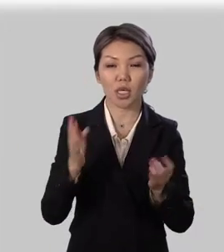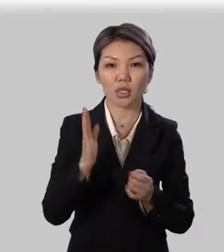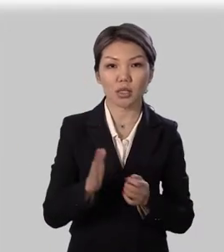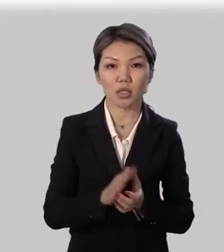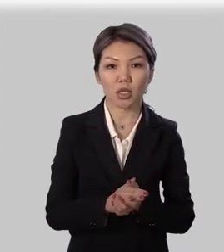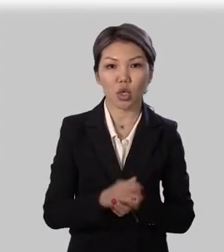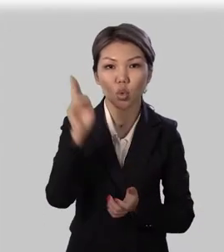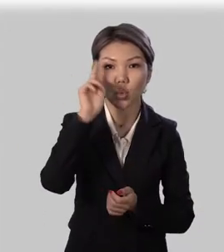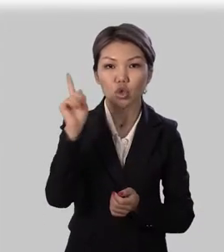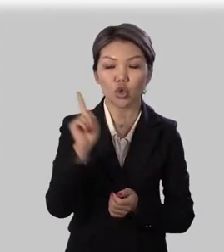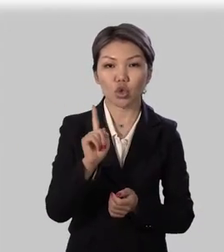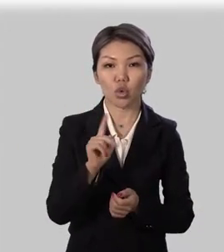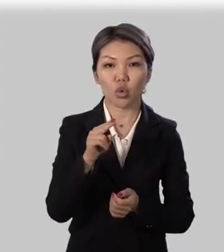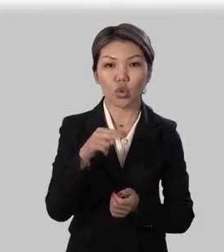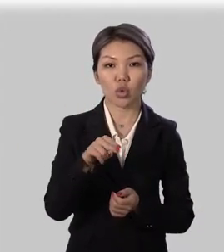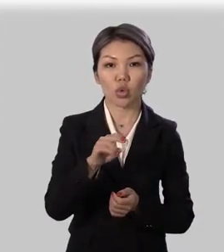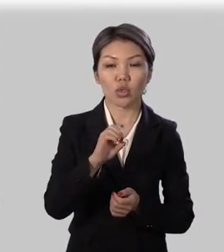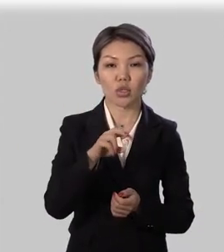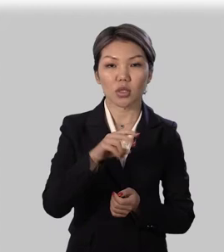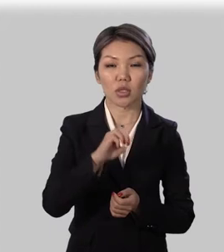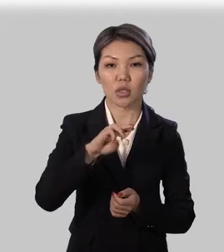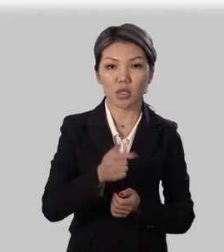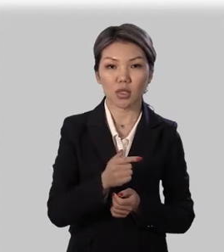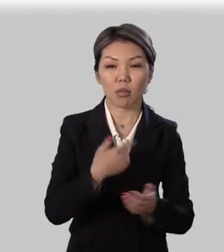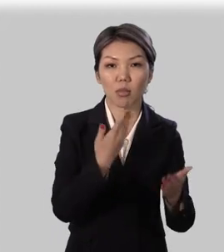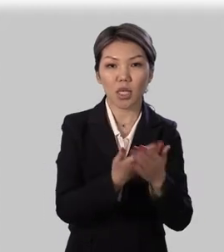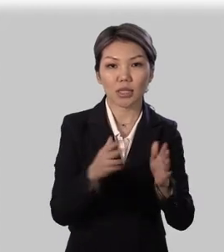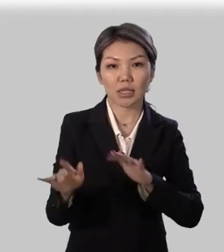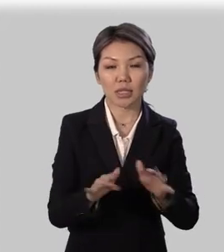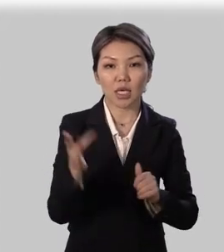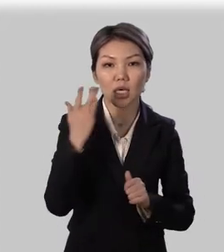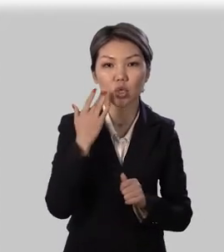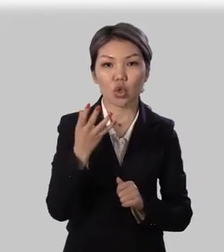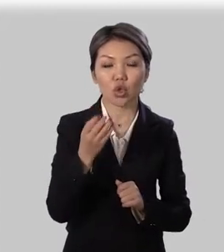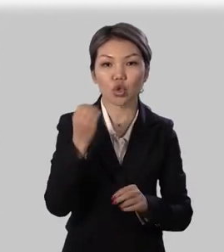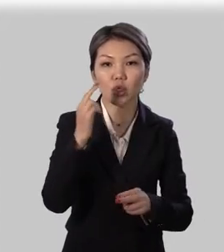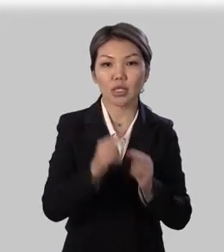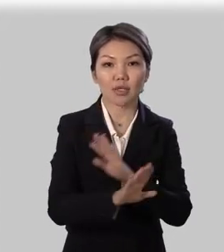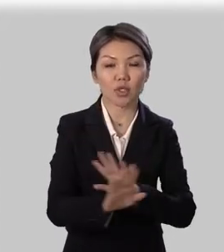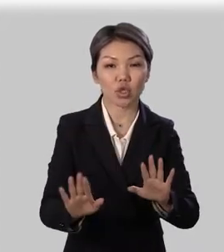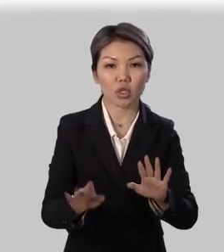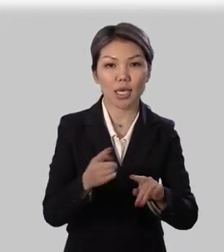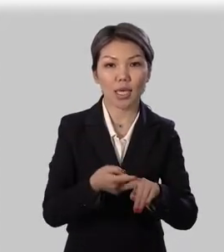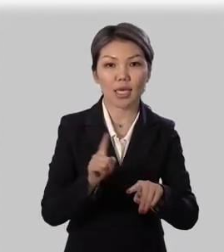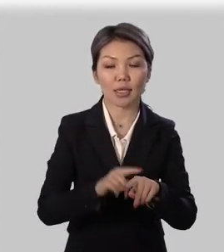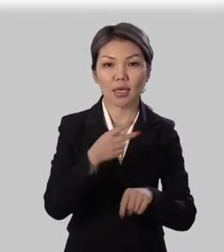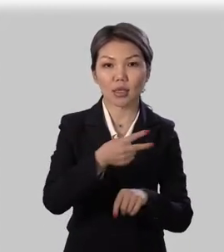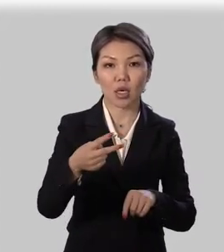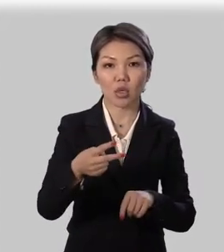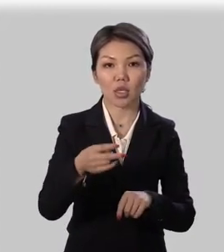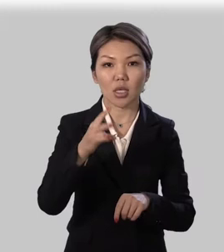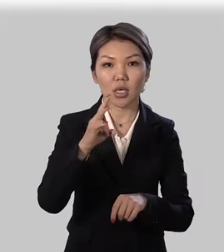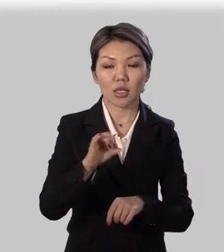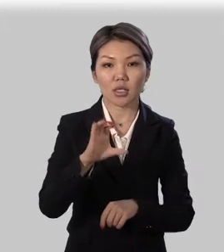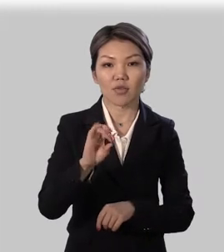учиться что делать показывает действия которое ещё не завершено это глагол